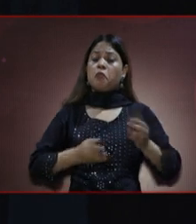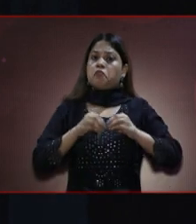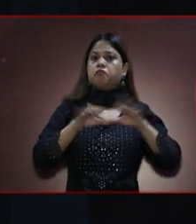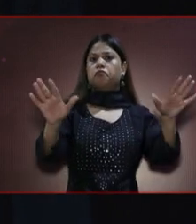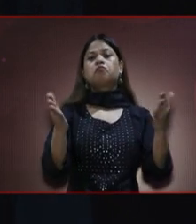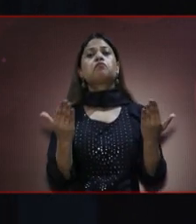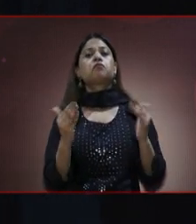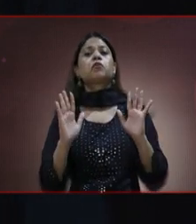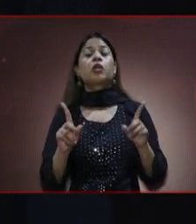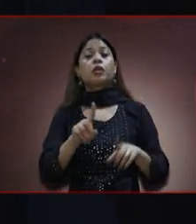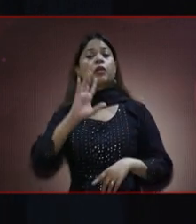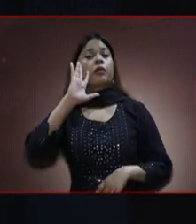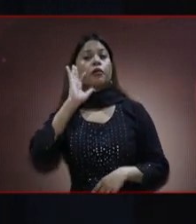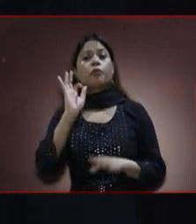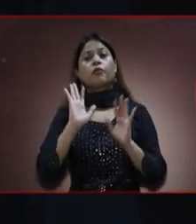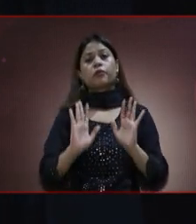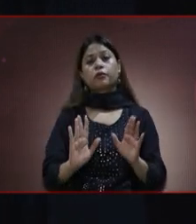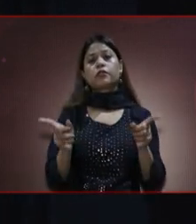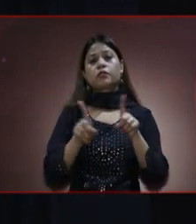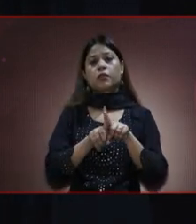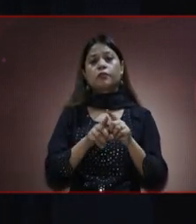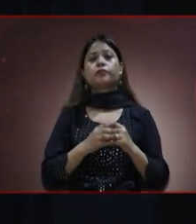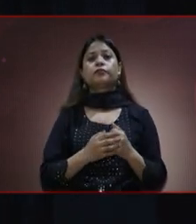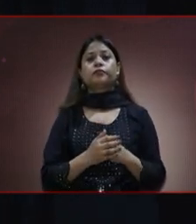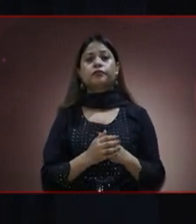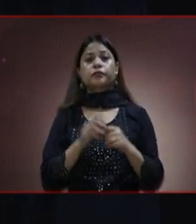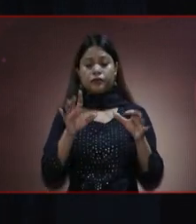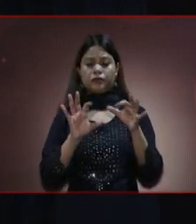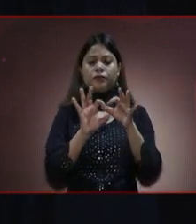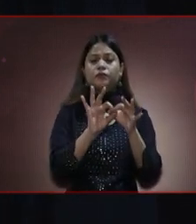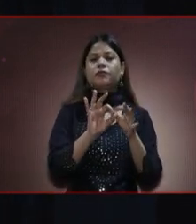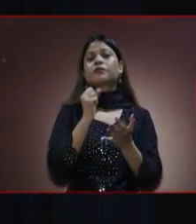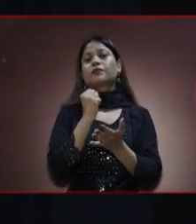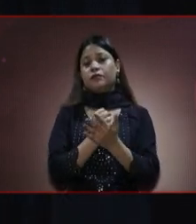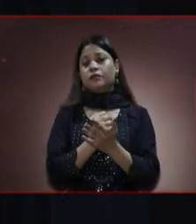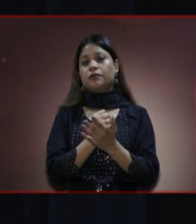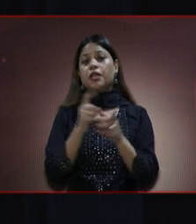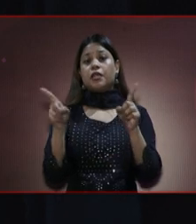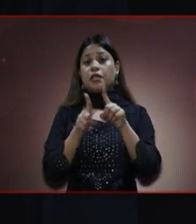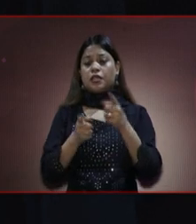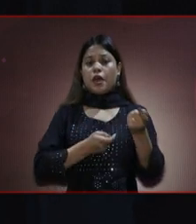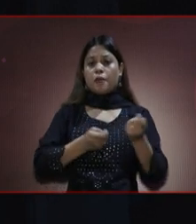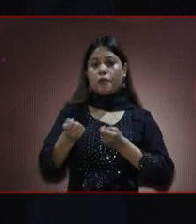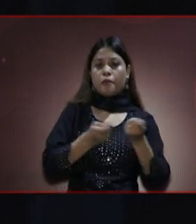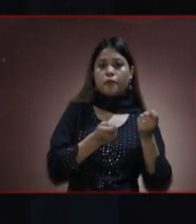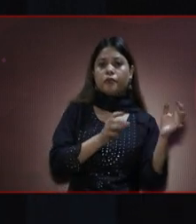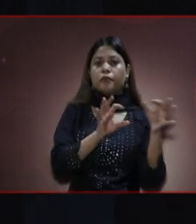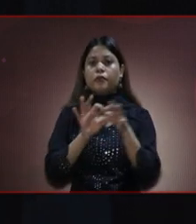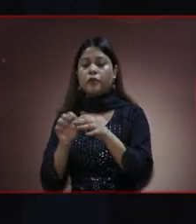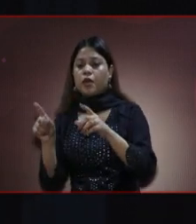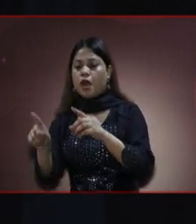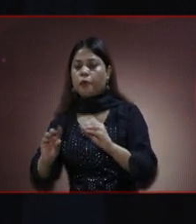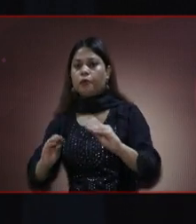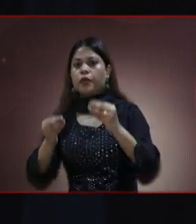ही आवश्यक है कि इससे हम जुड़ें और इसके जो सप्लाई चेन मैनेजमेंट है उसको हम बेहतर कर